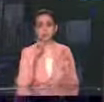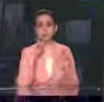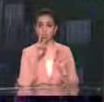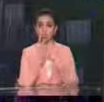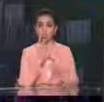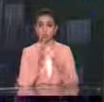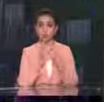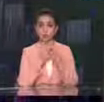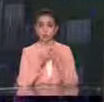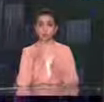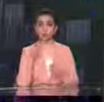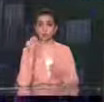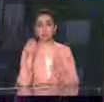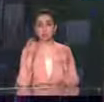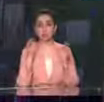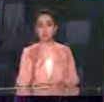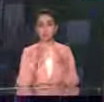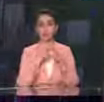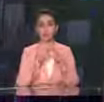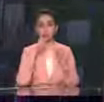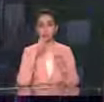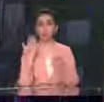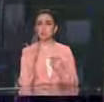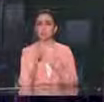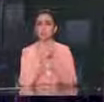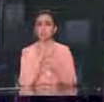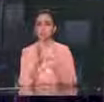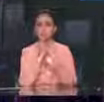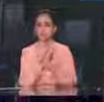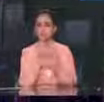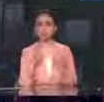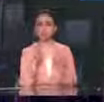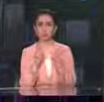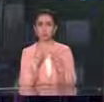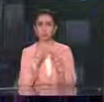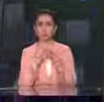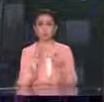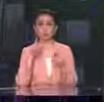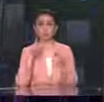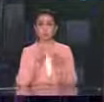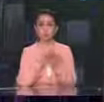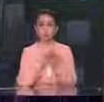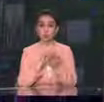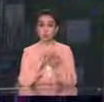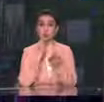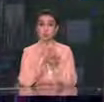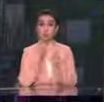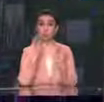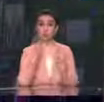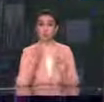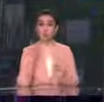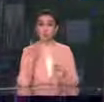это стилистические ошибки чем же они отличаются речевые ошибки это нарушение установленных норм литературного